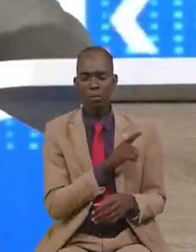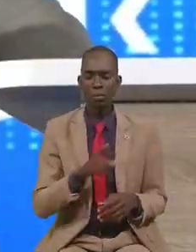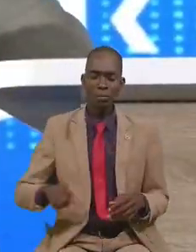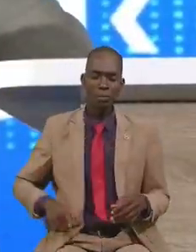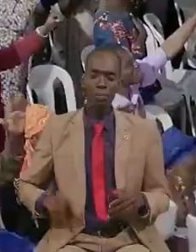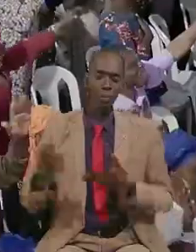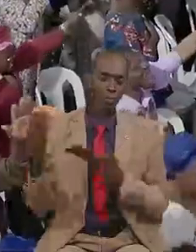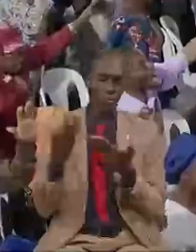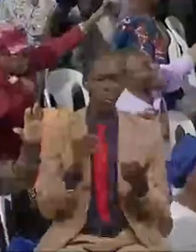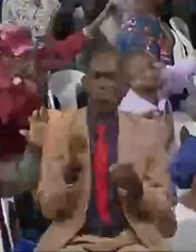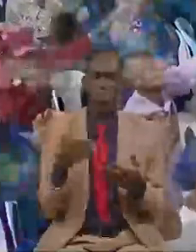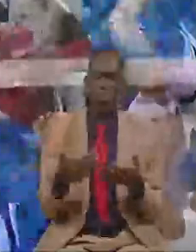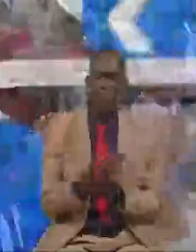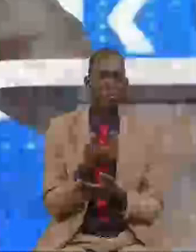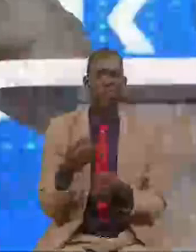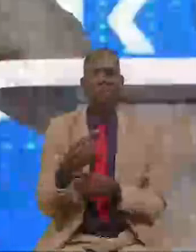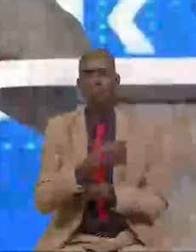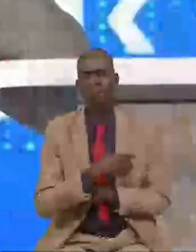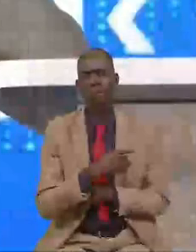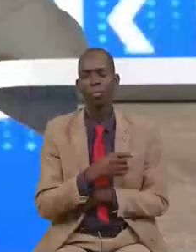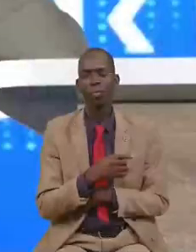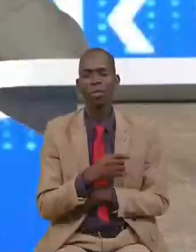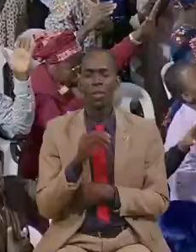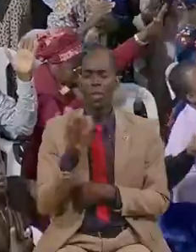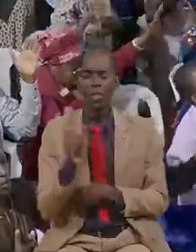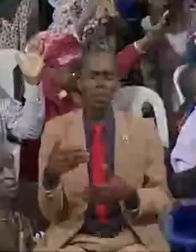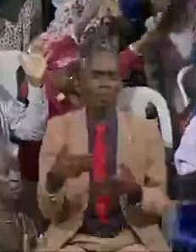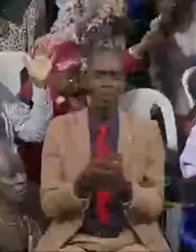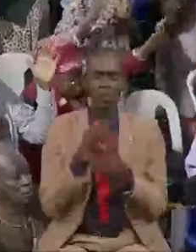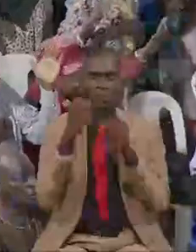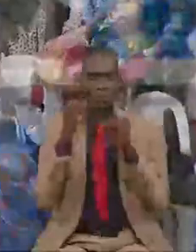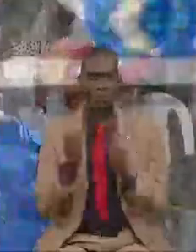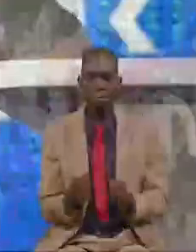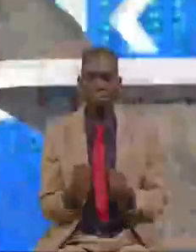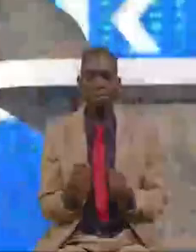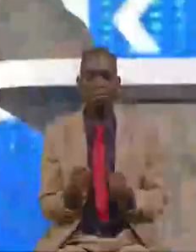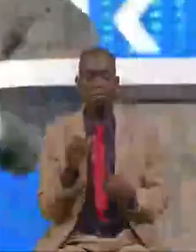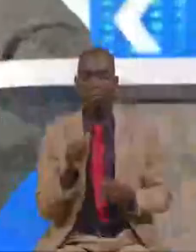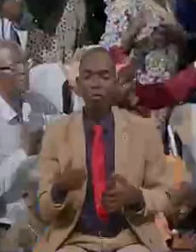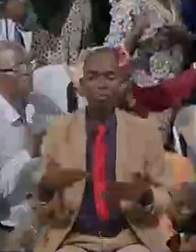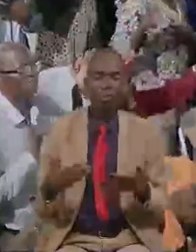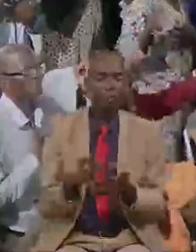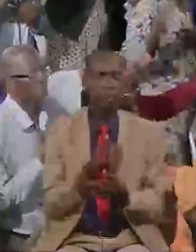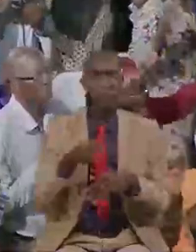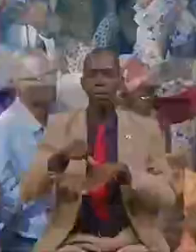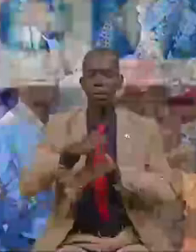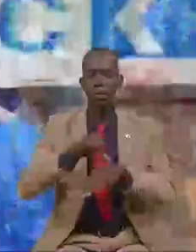Seigneur, un nouveau jour, une nouvelle puissance, une nouvelle onction,